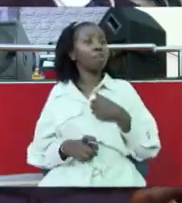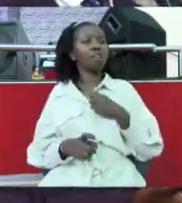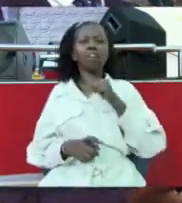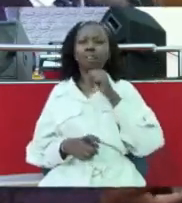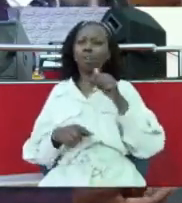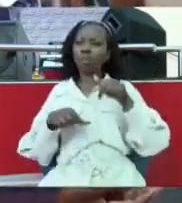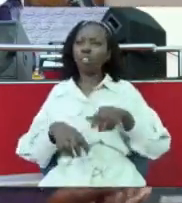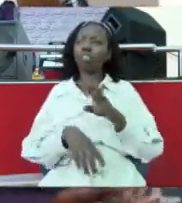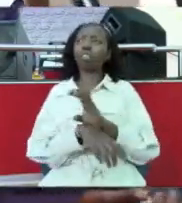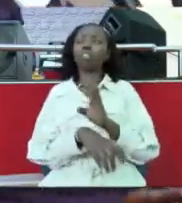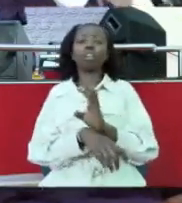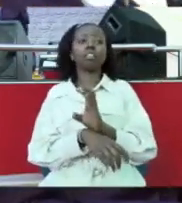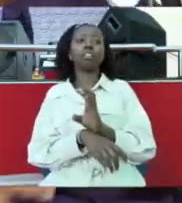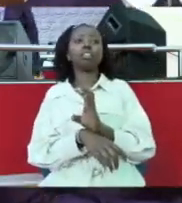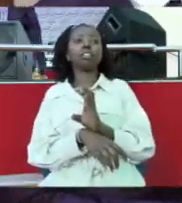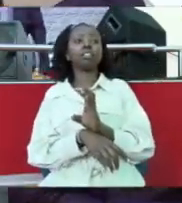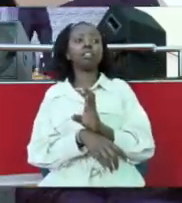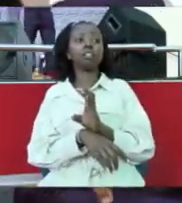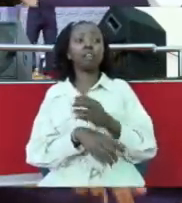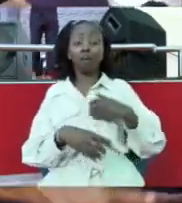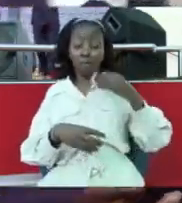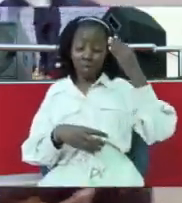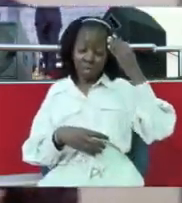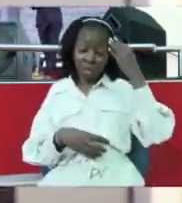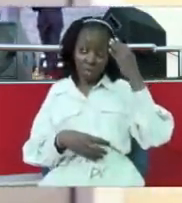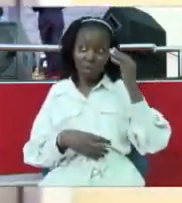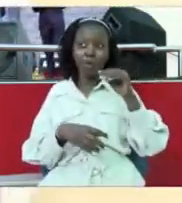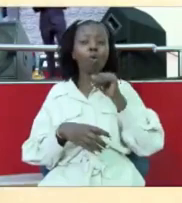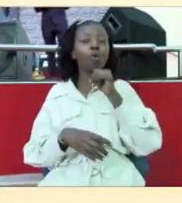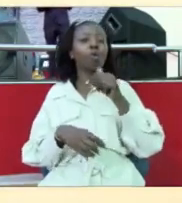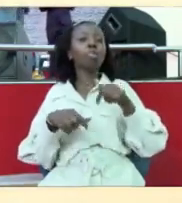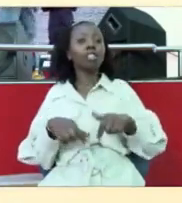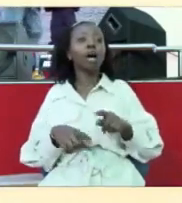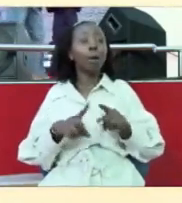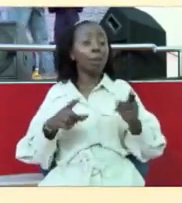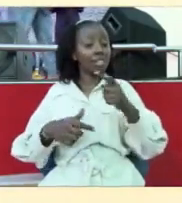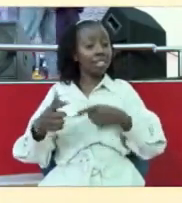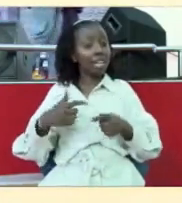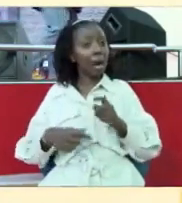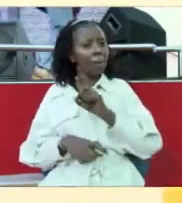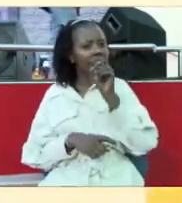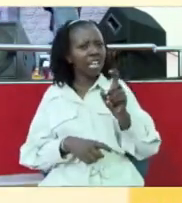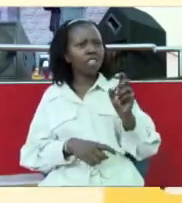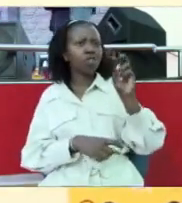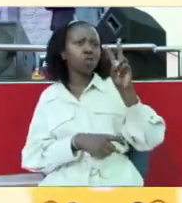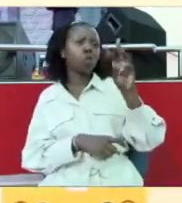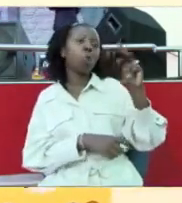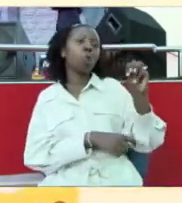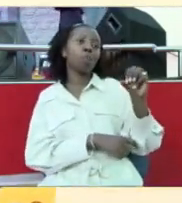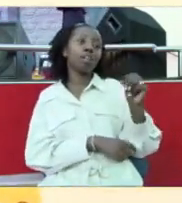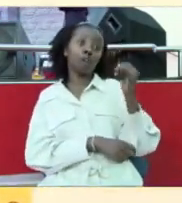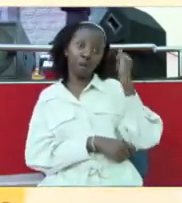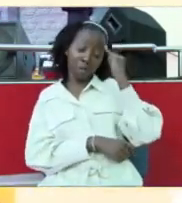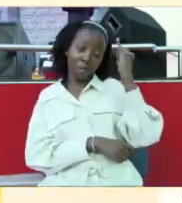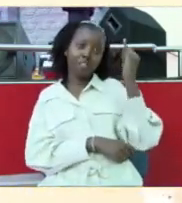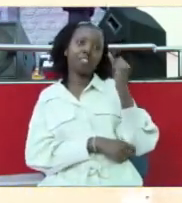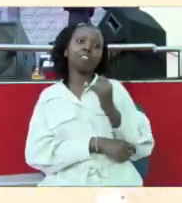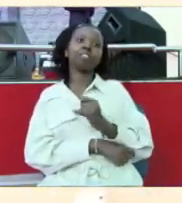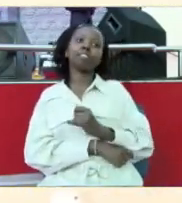church. He's not here in church. Ninajua hayuko. I know he's not lakini here. Lakini alikuja kunikopa 2 million. Imagine. Alikuja kuomba milioni 2.